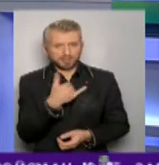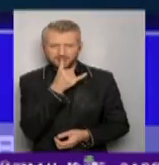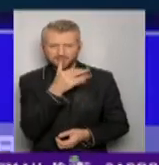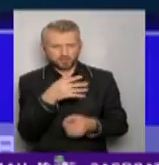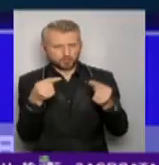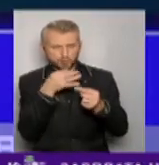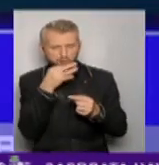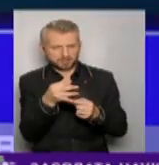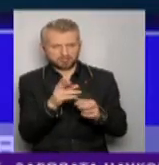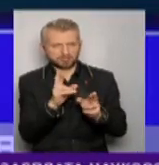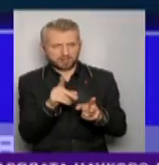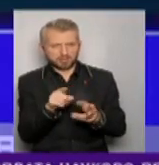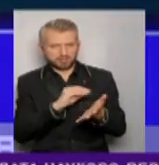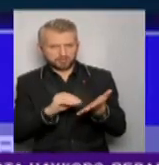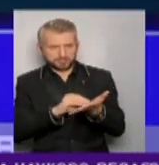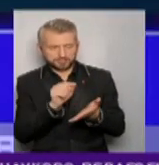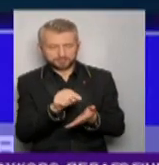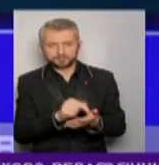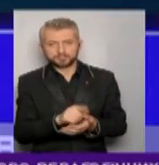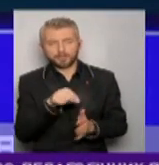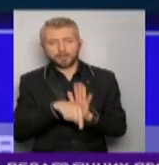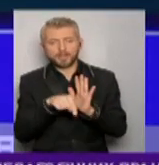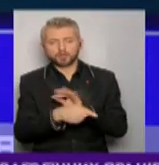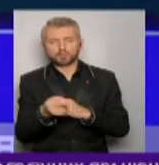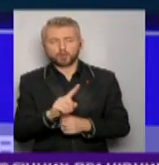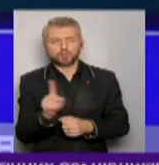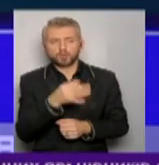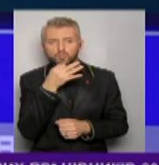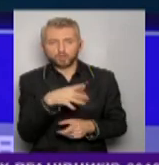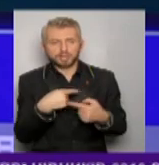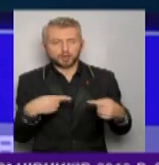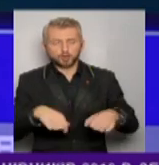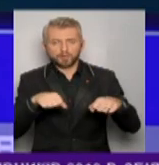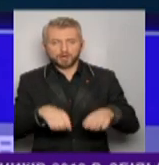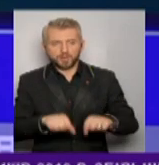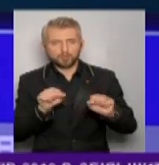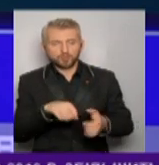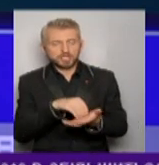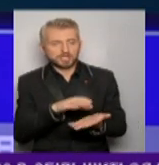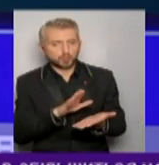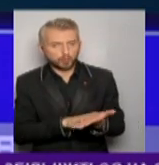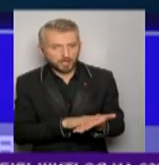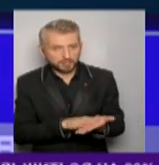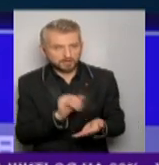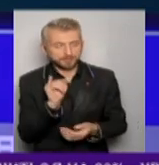процитувати положення саме цього закону, але суть полягає в тому, що будь-які речові права можуть реєструватись